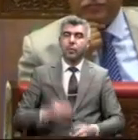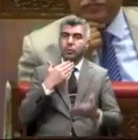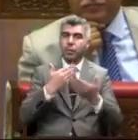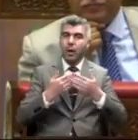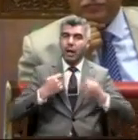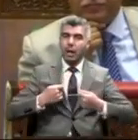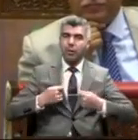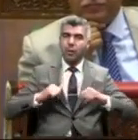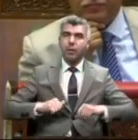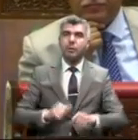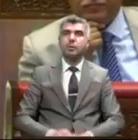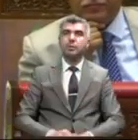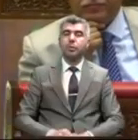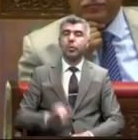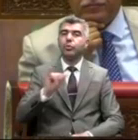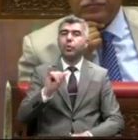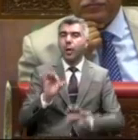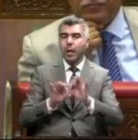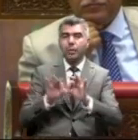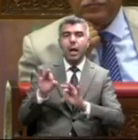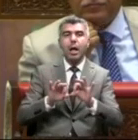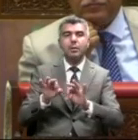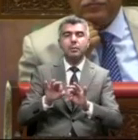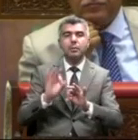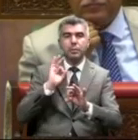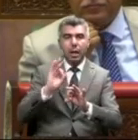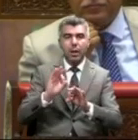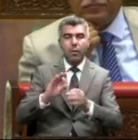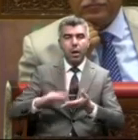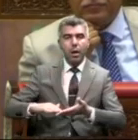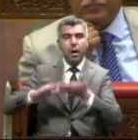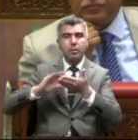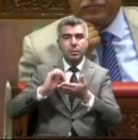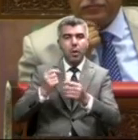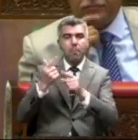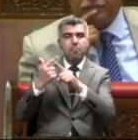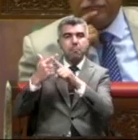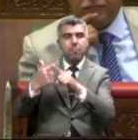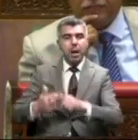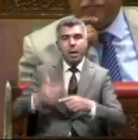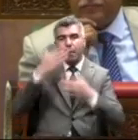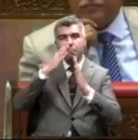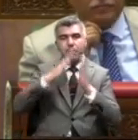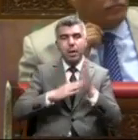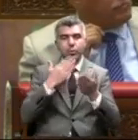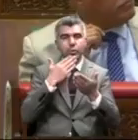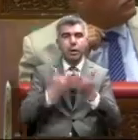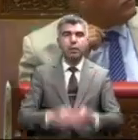السيد الوزير المحترم شنو هي الاجراءات المتخذه لتحسين وضعيه الماليه العموميه وشكرا